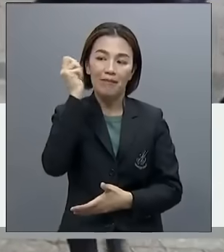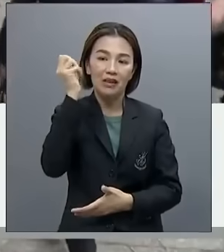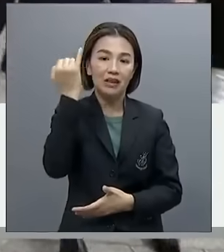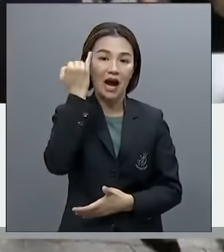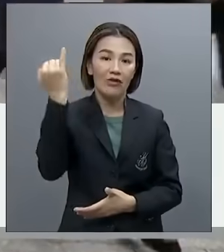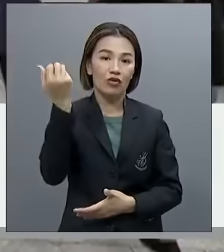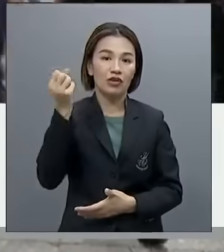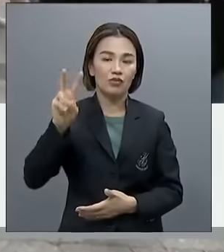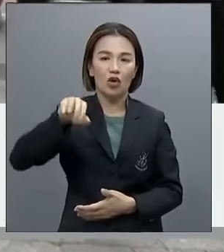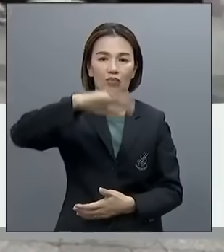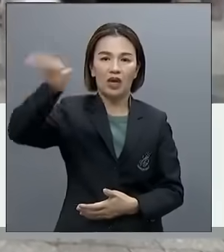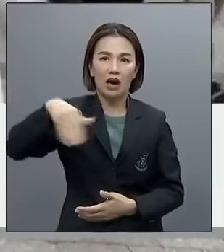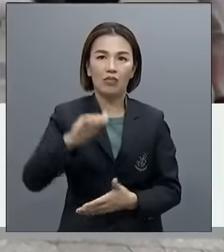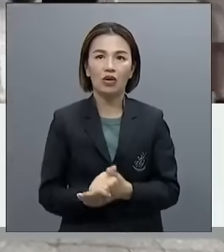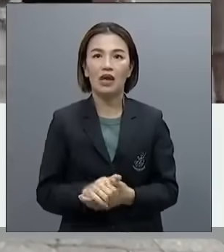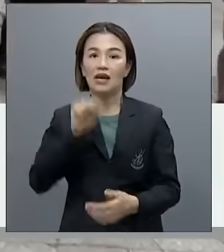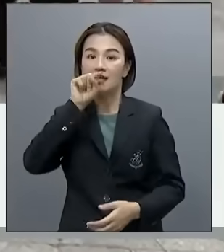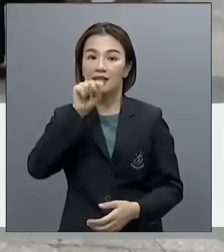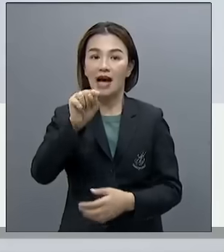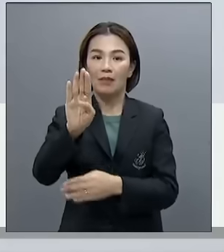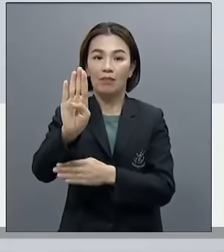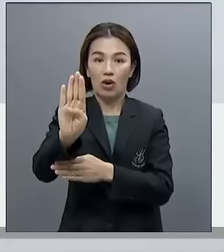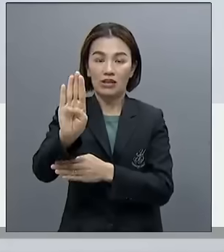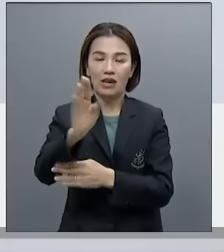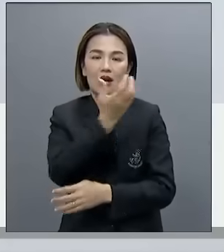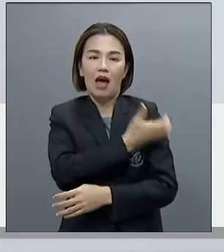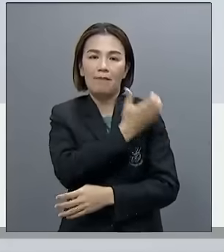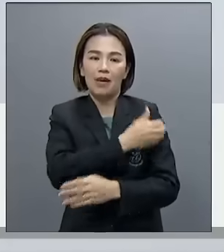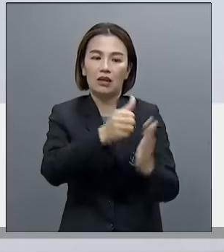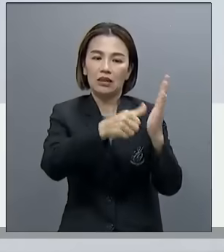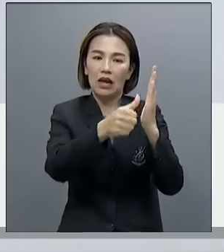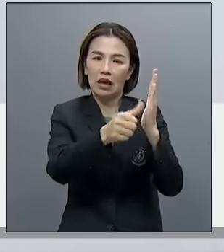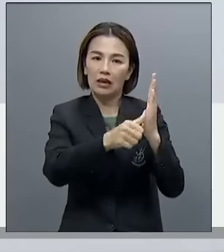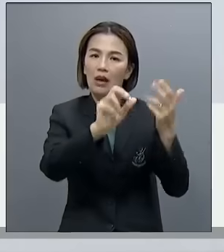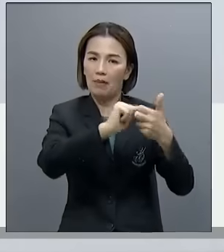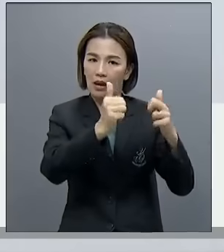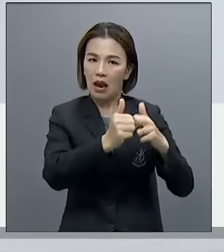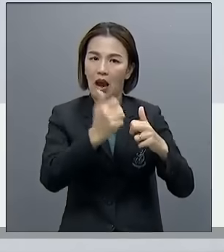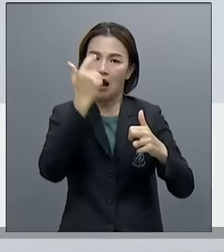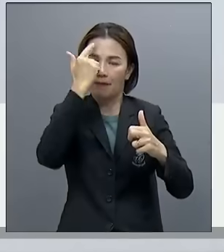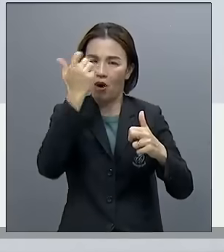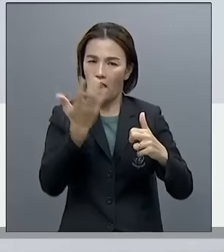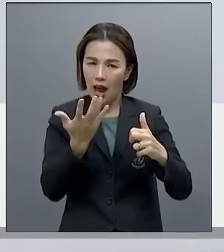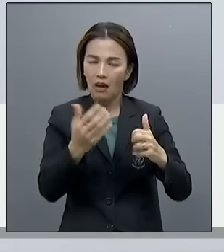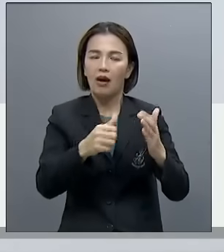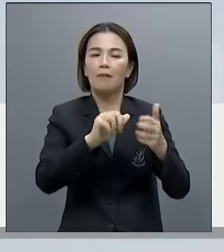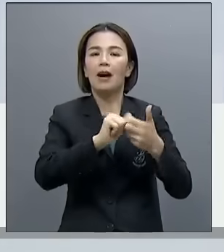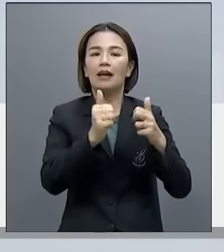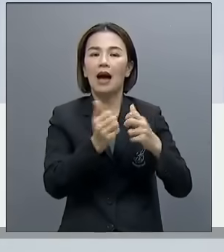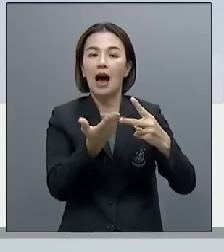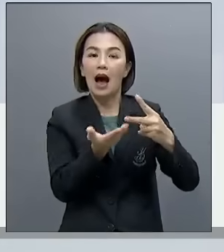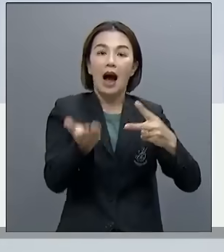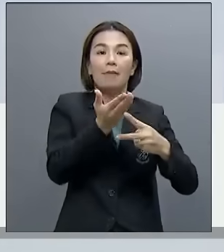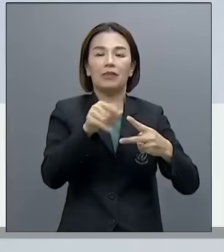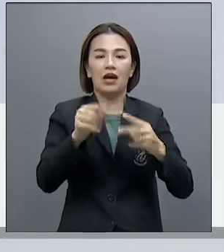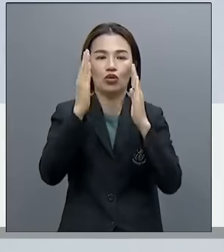าพร้อมทั้งสั่งให้บริษัท Apple แก้ไขข้อผิดพลาดซึ่งอาจจะทำผ่านการอัปเดตซอฟต์แวร์สำหรับโทรศัพท์รุ่นนี้ที่มีคนใช้